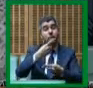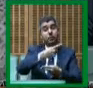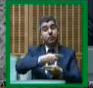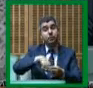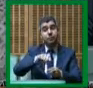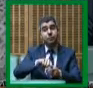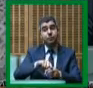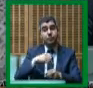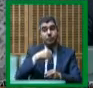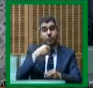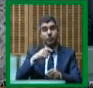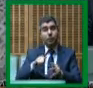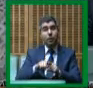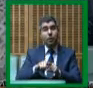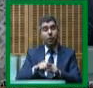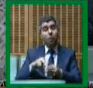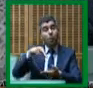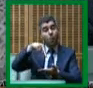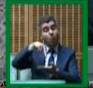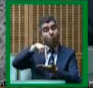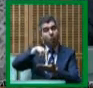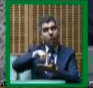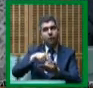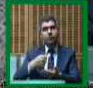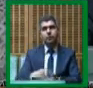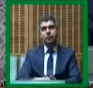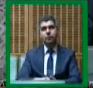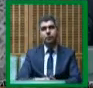السيد بادة الى المنصه.